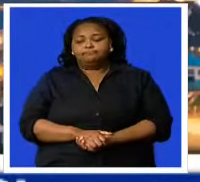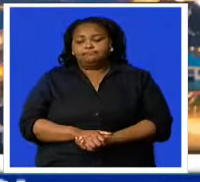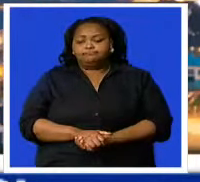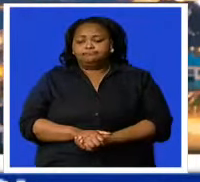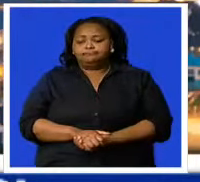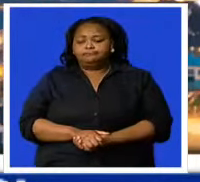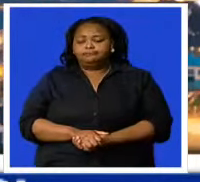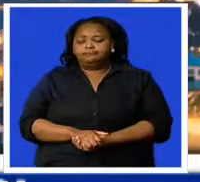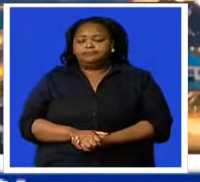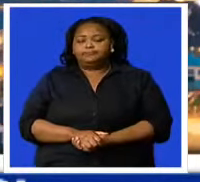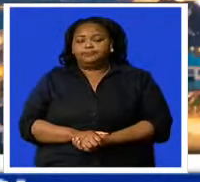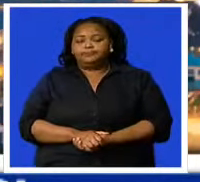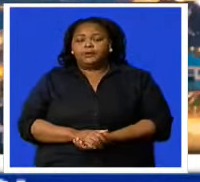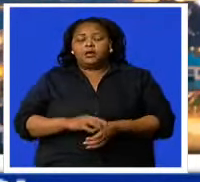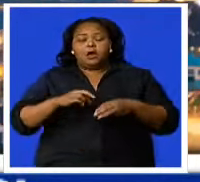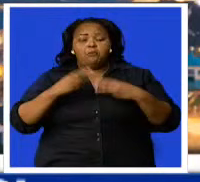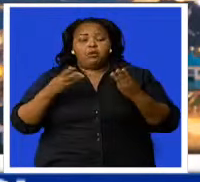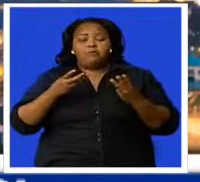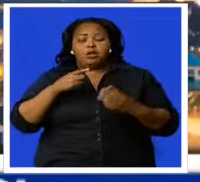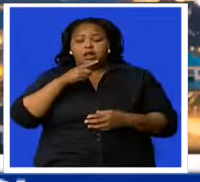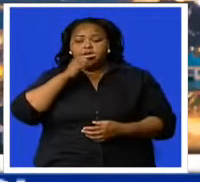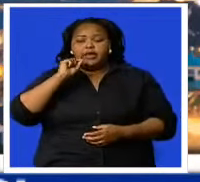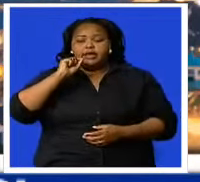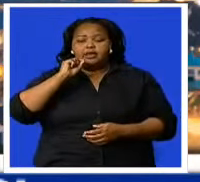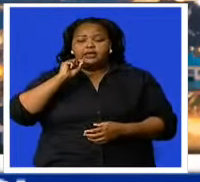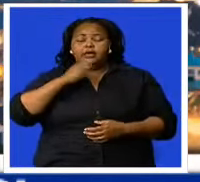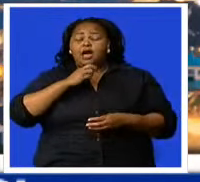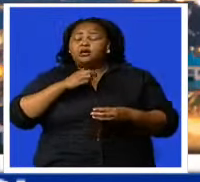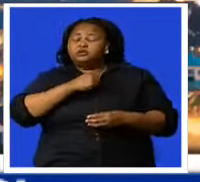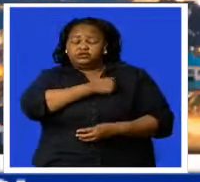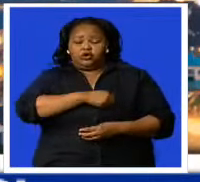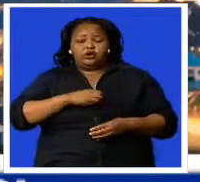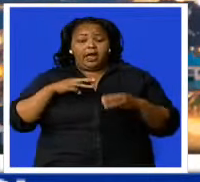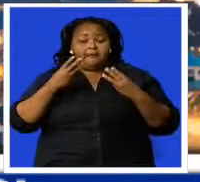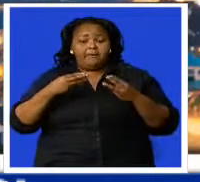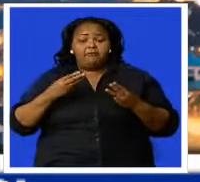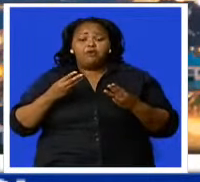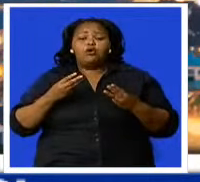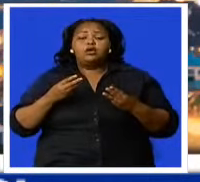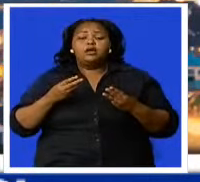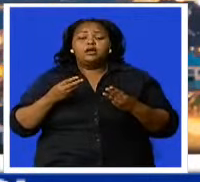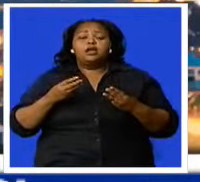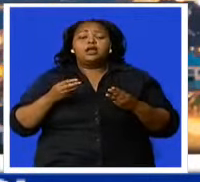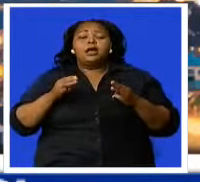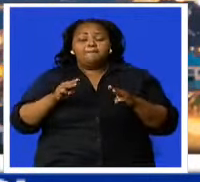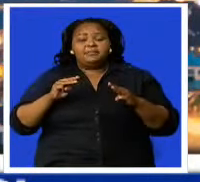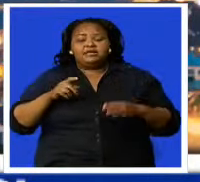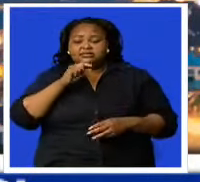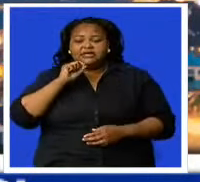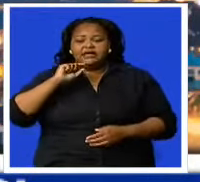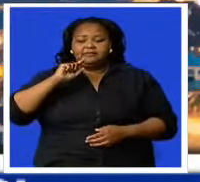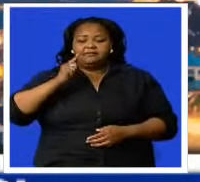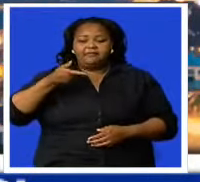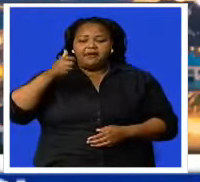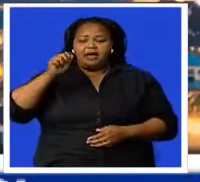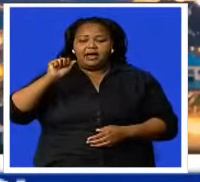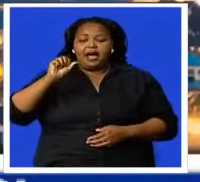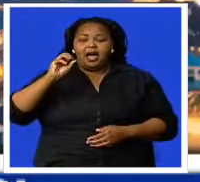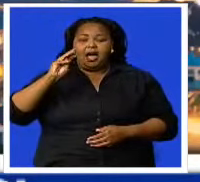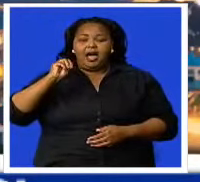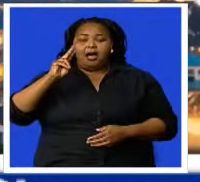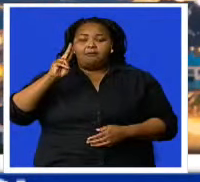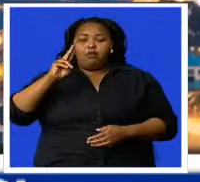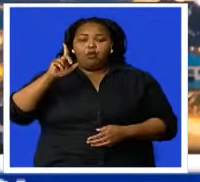Sive sasegamula phansi komphakathi wakwaMathenjwa soloke sibabata sakhiwo sesikolwa lesisha lesiphakeme i-high